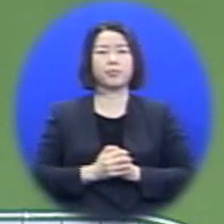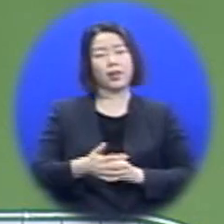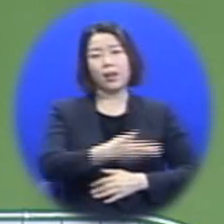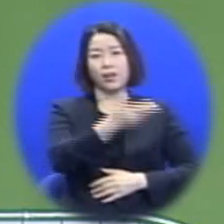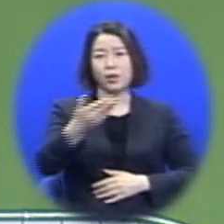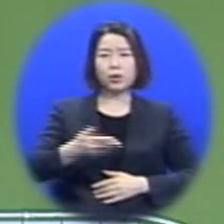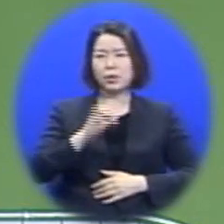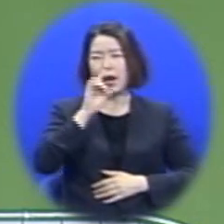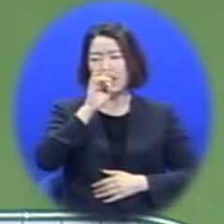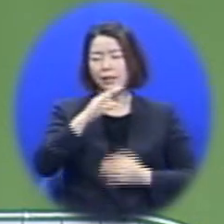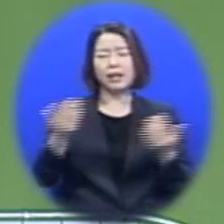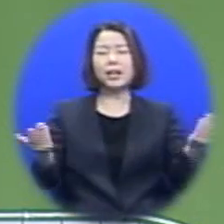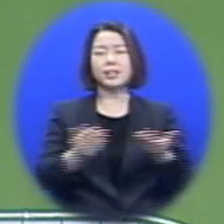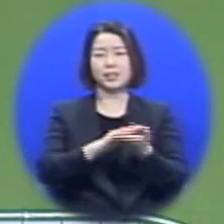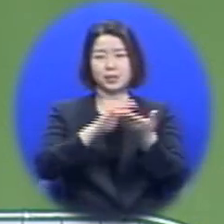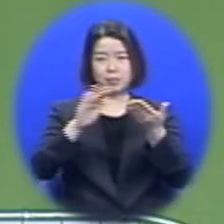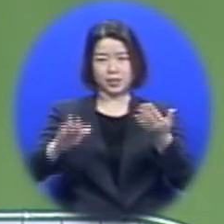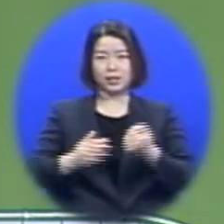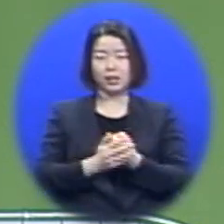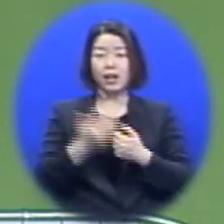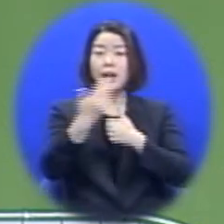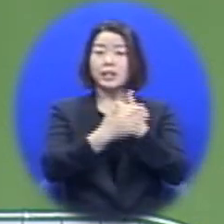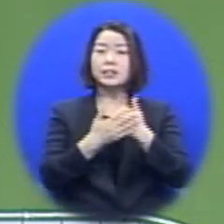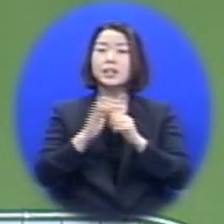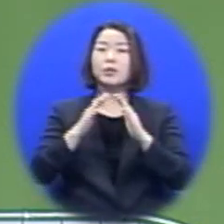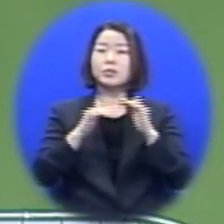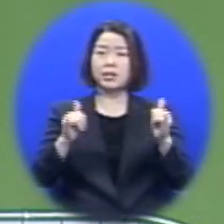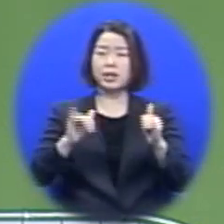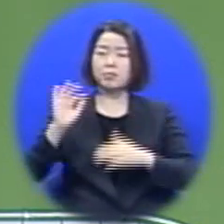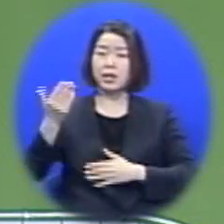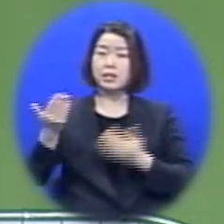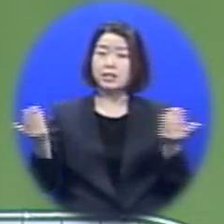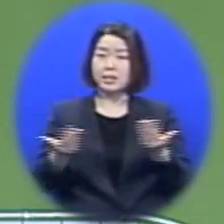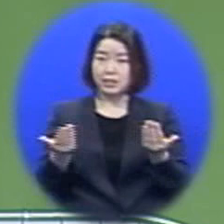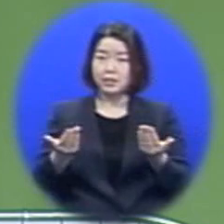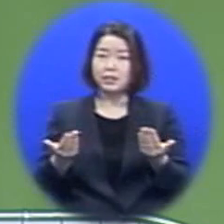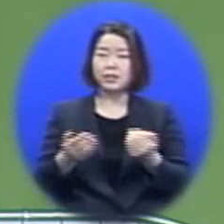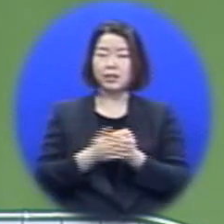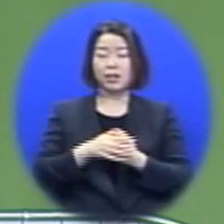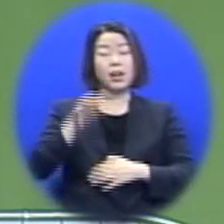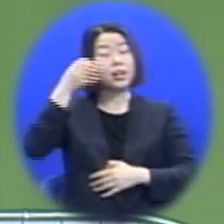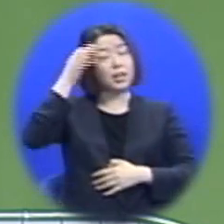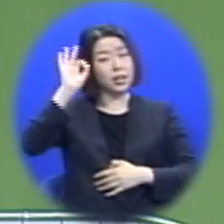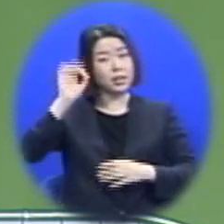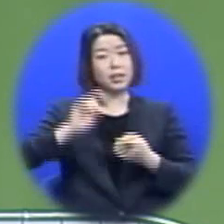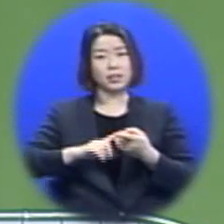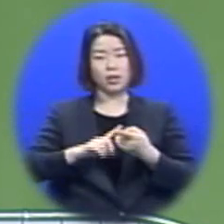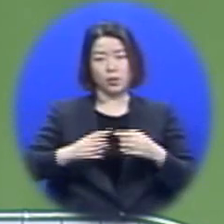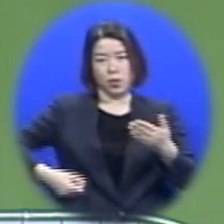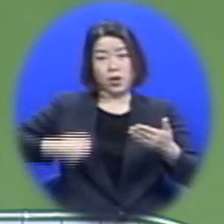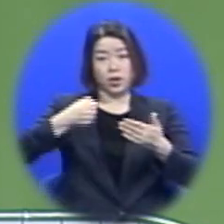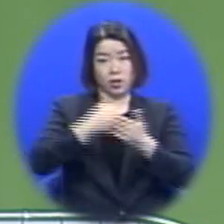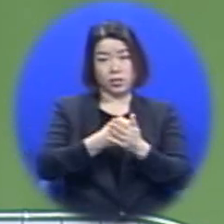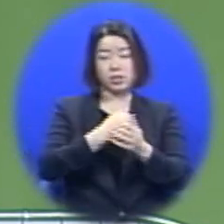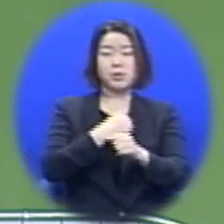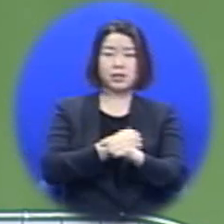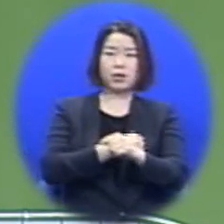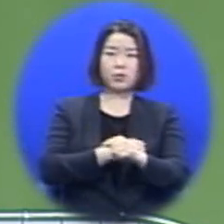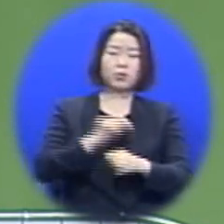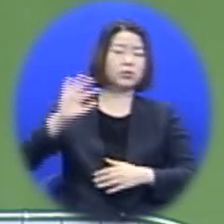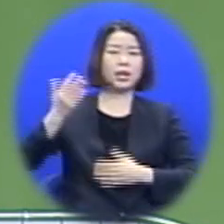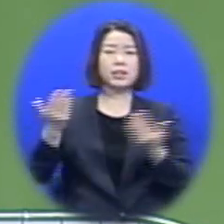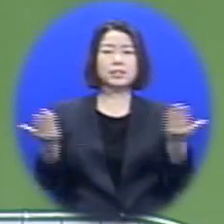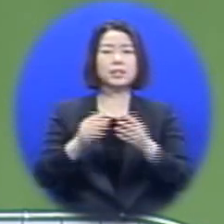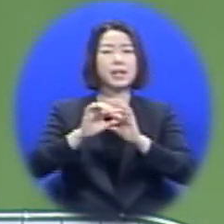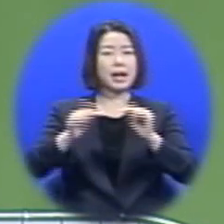여러분, 안 되는 일입니다. 은혜로운 사람이 되는 일은 깨달았다고, 결심한다고, 그게 되는